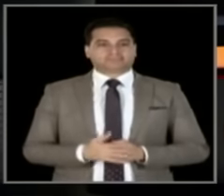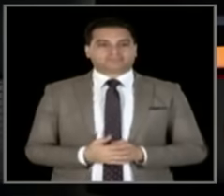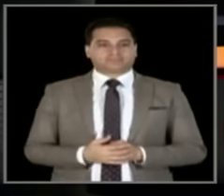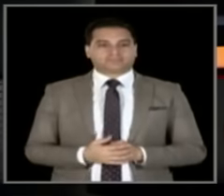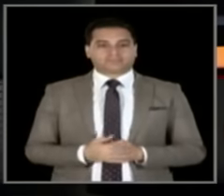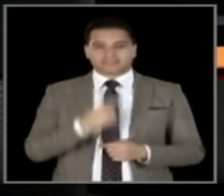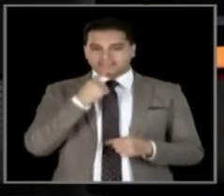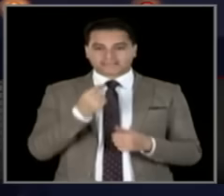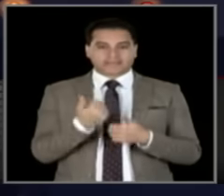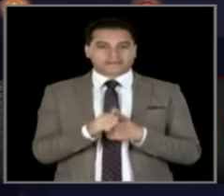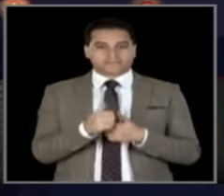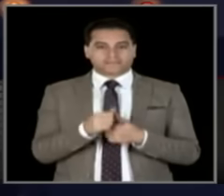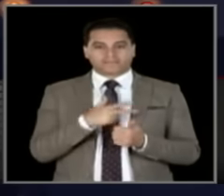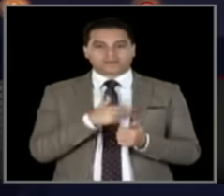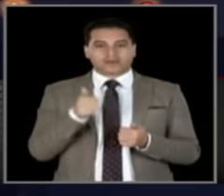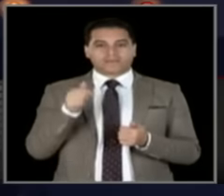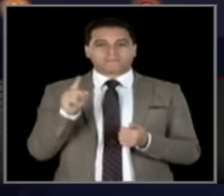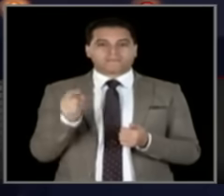ثانية إبراهيم.